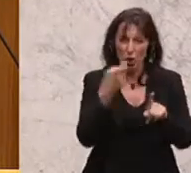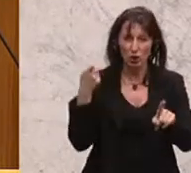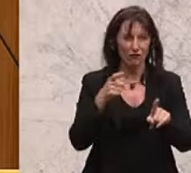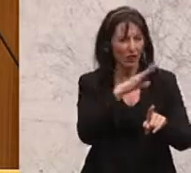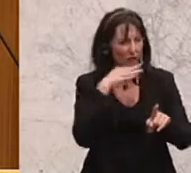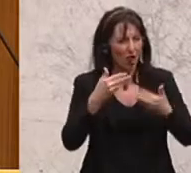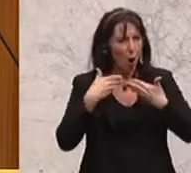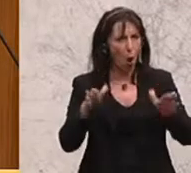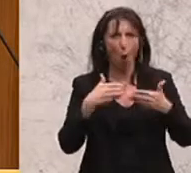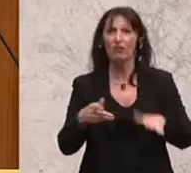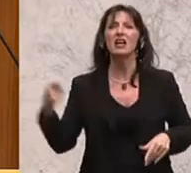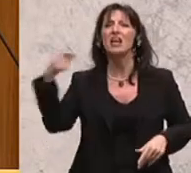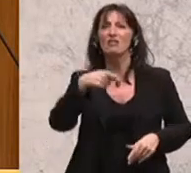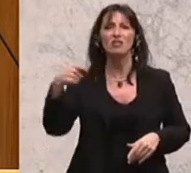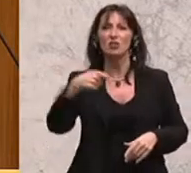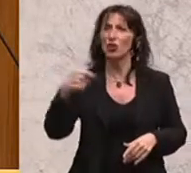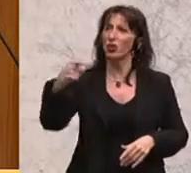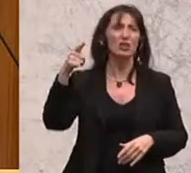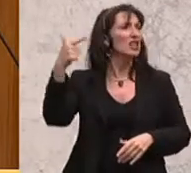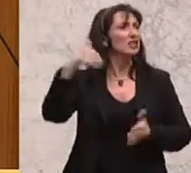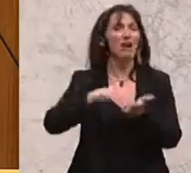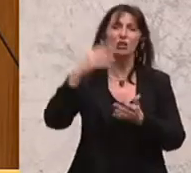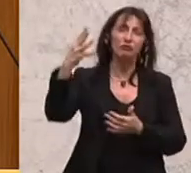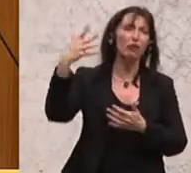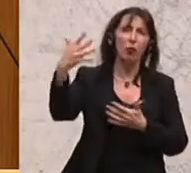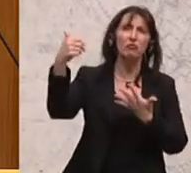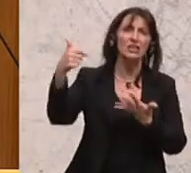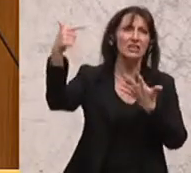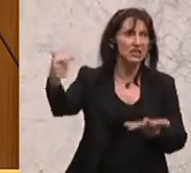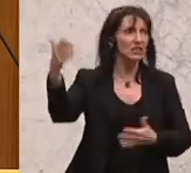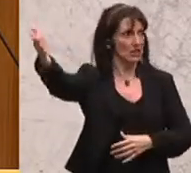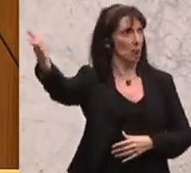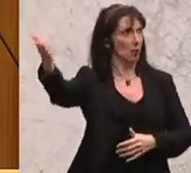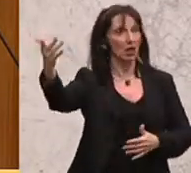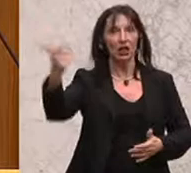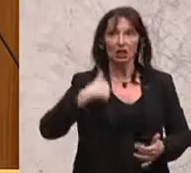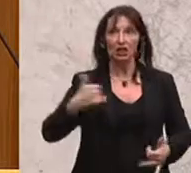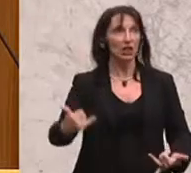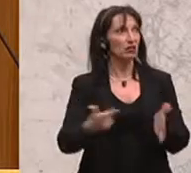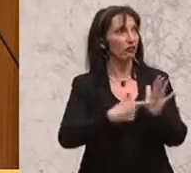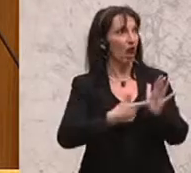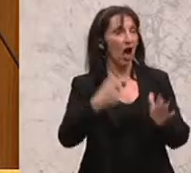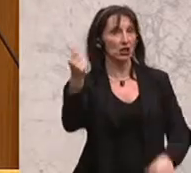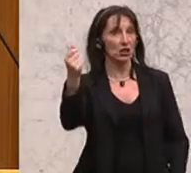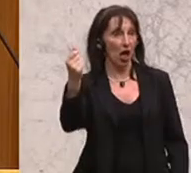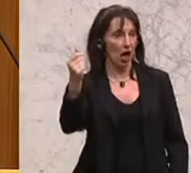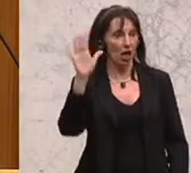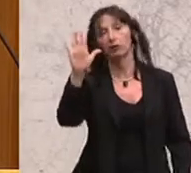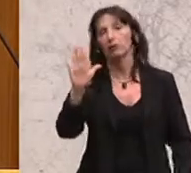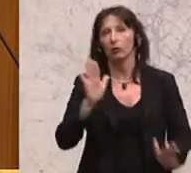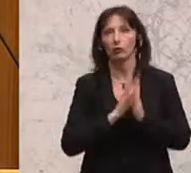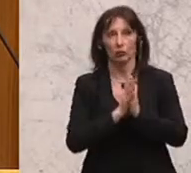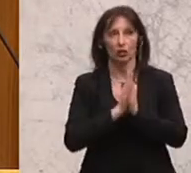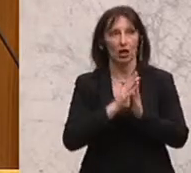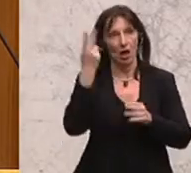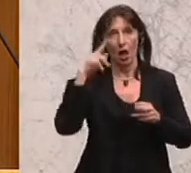nämlich die Investoren in den Jahren 2004, 5, 6, 7, die sich jetzt um unser Geld anstellen, Gott sei Dank unterbrochen durch eine weise Tat